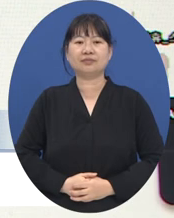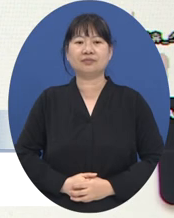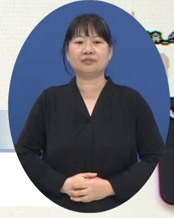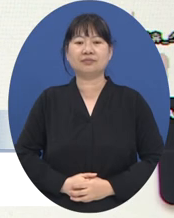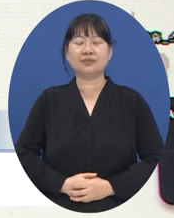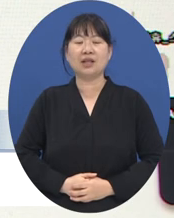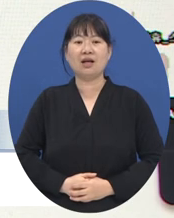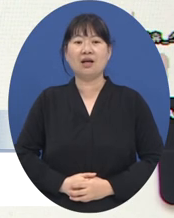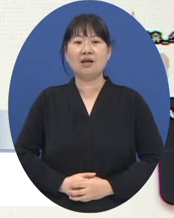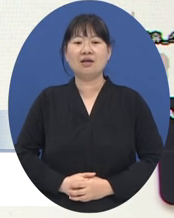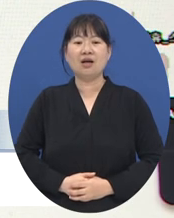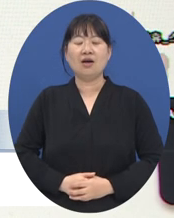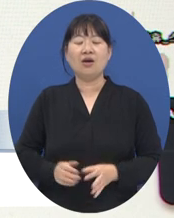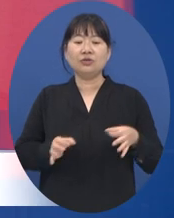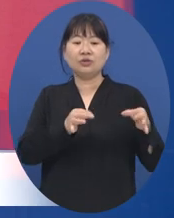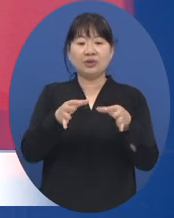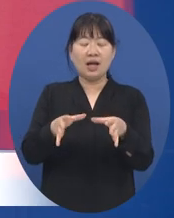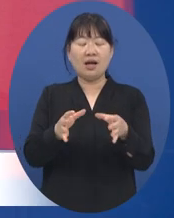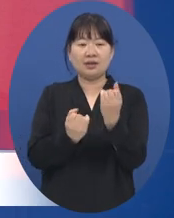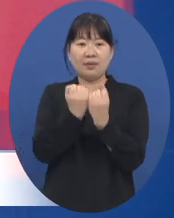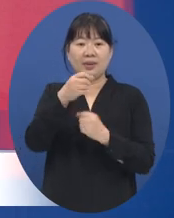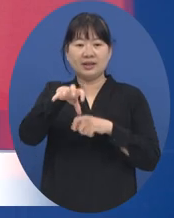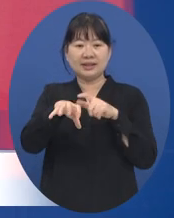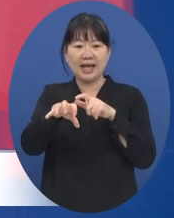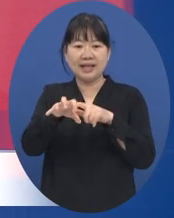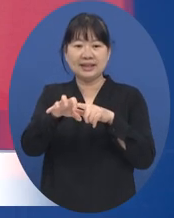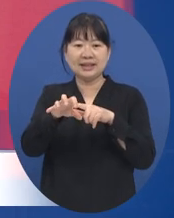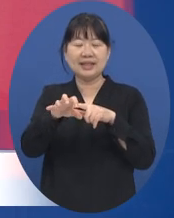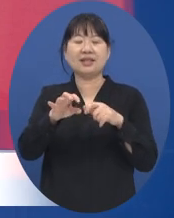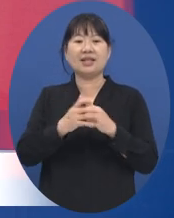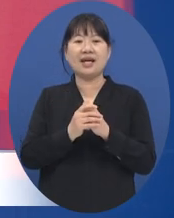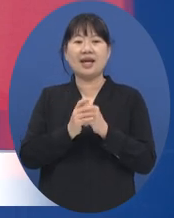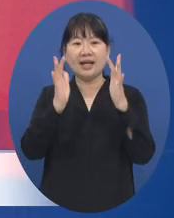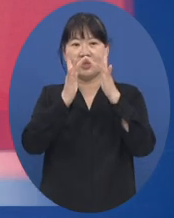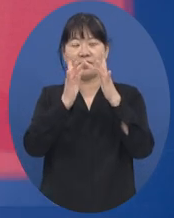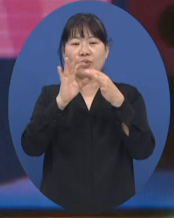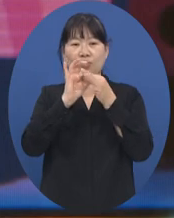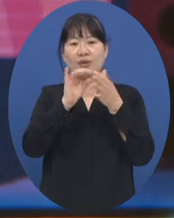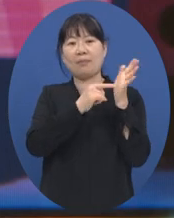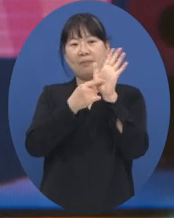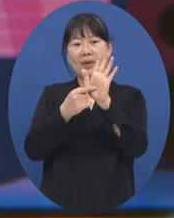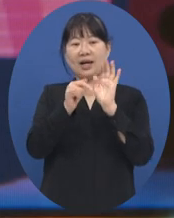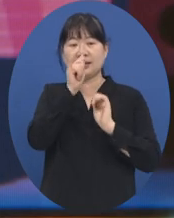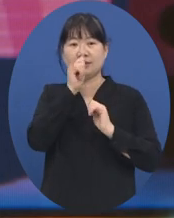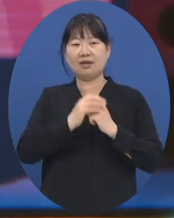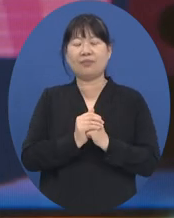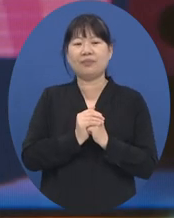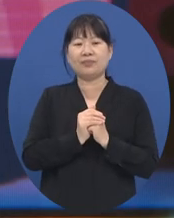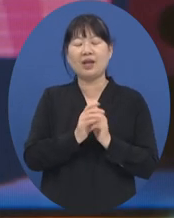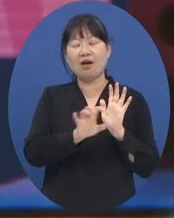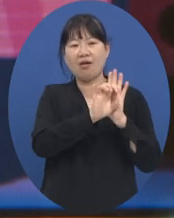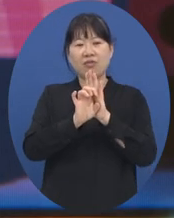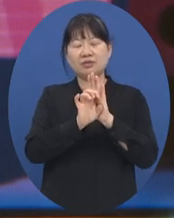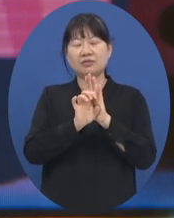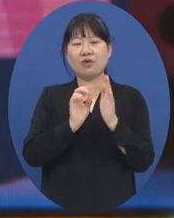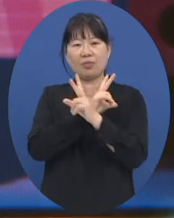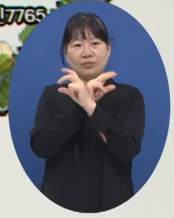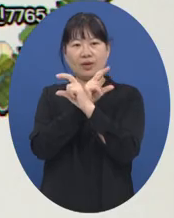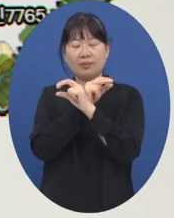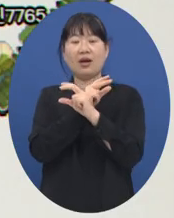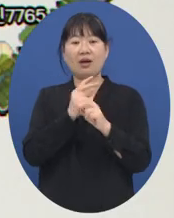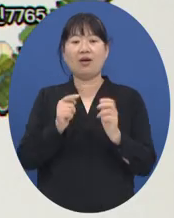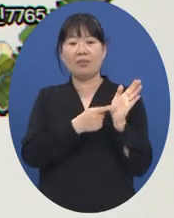대형 투자 설명회장이 그대로 가상 공간에 구현됐습니다. 코로나19로 비대면 사회가 일상이 되며 급부상하고